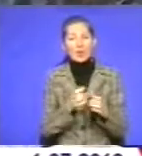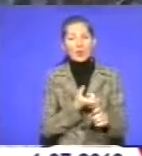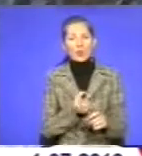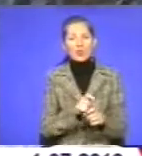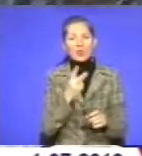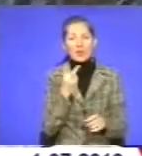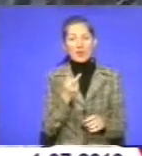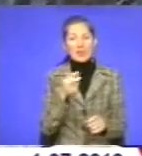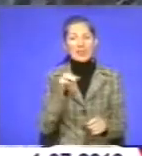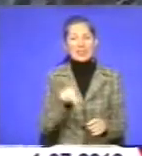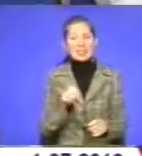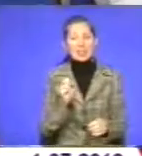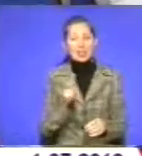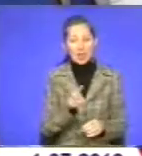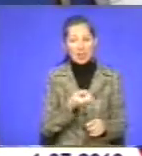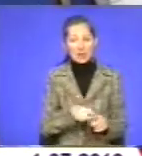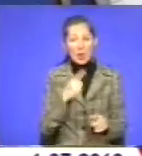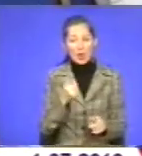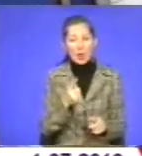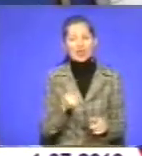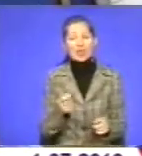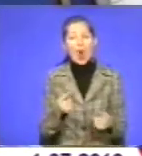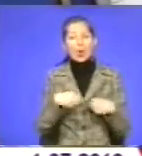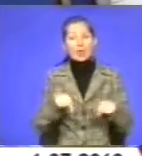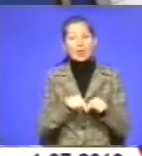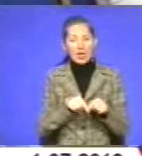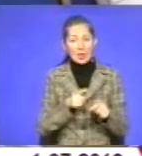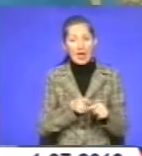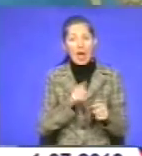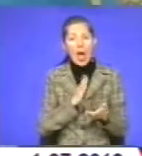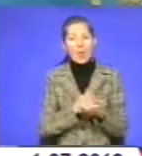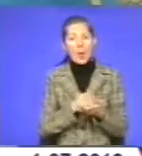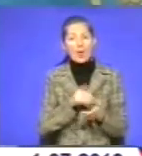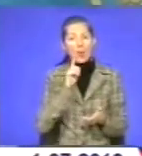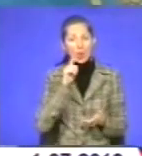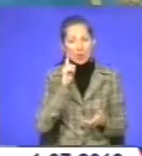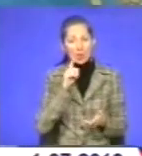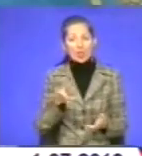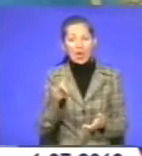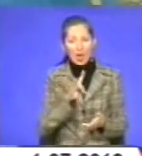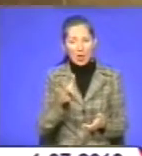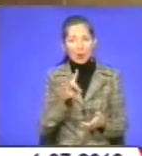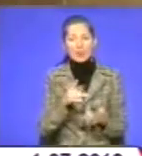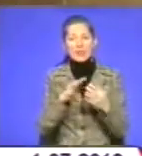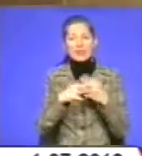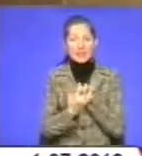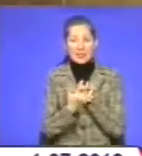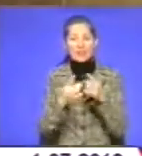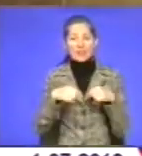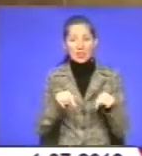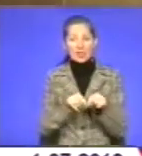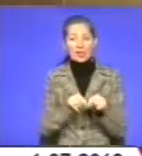членів. Це одна із небагатьох організацій, яка має молодіжну, районні і навіть сільські відділення. Провели і